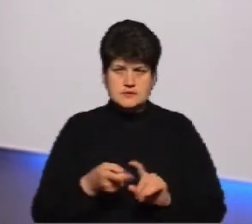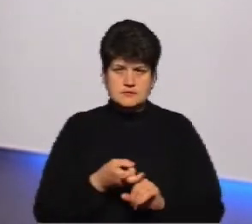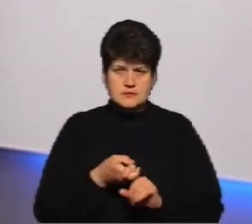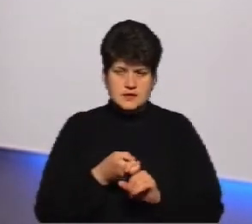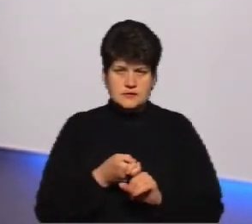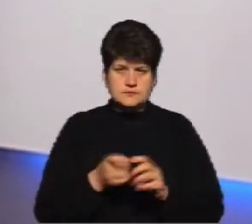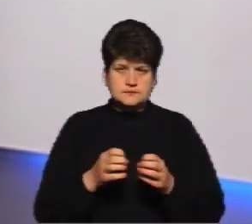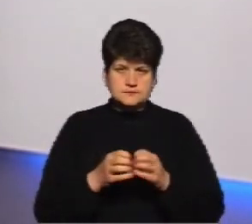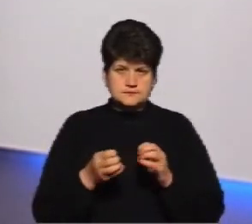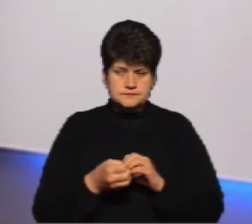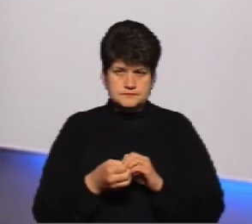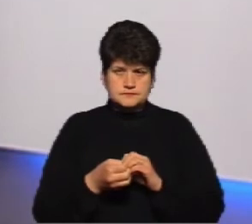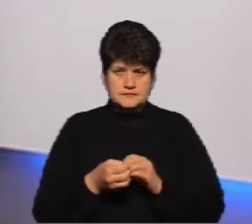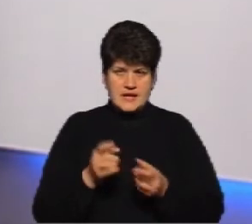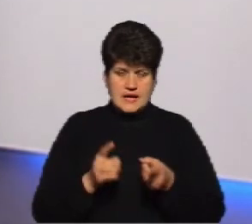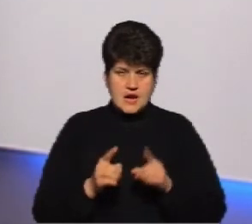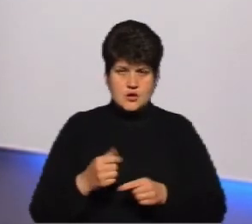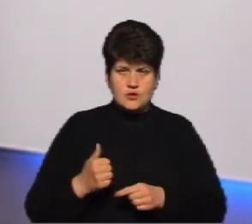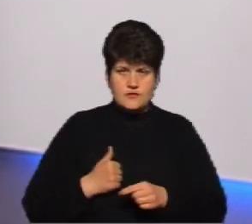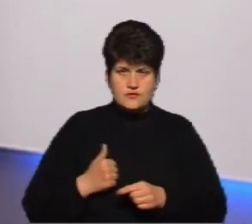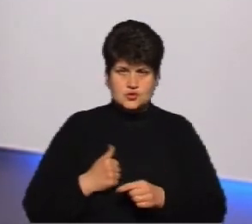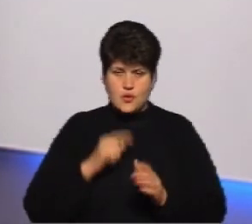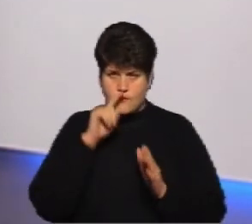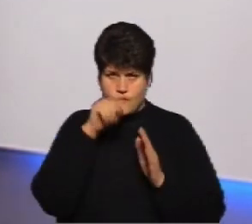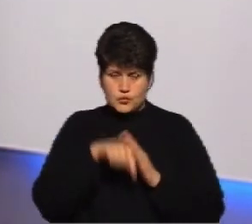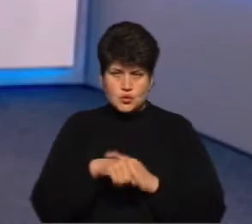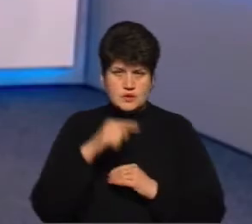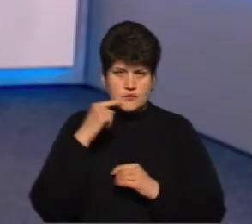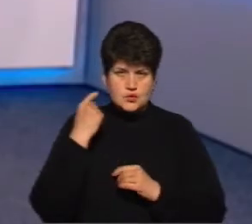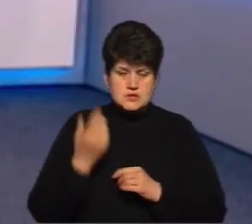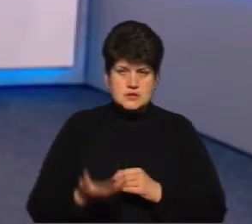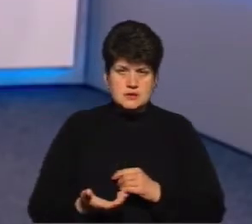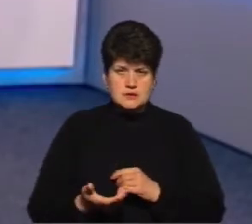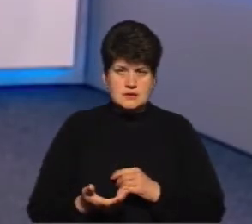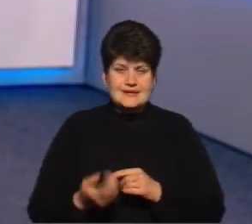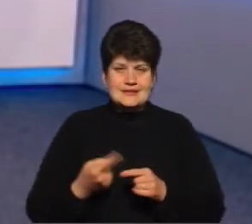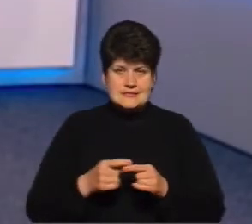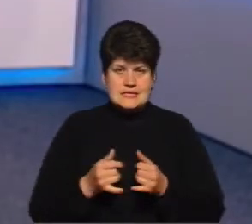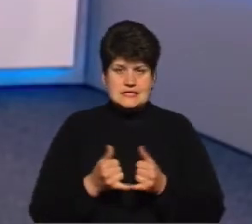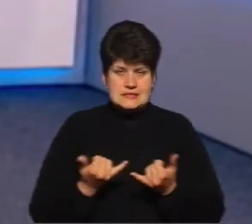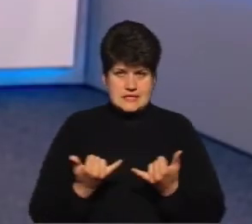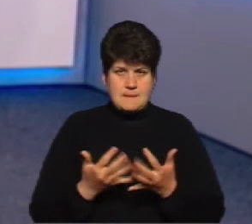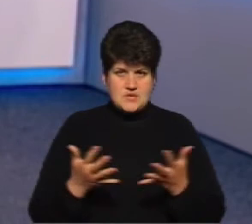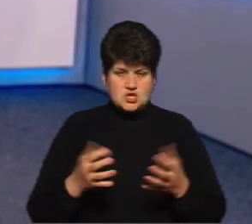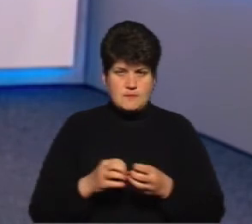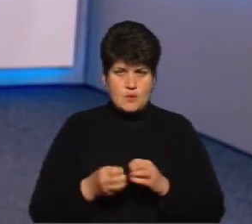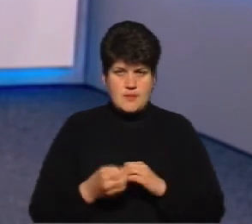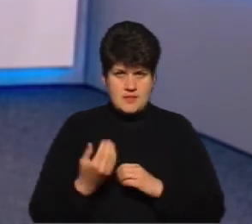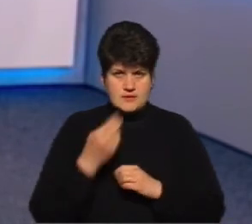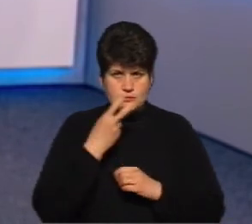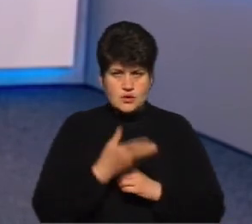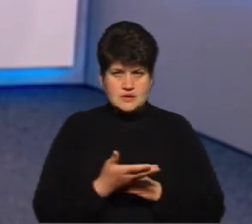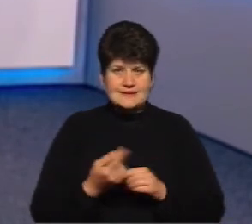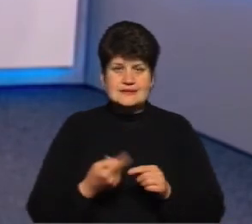загрози реального військового вторгнення Росії в Україну. Це зараз більша проблема. Це проблема зараз